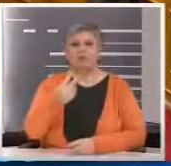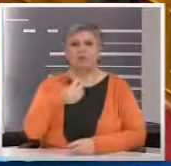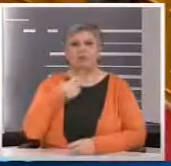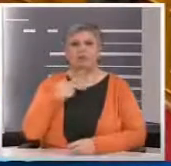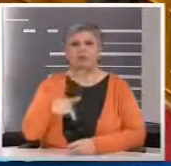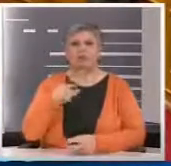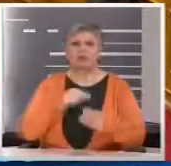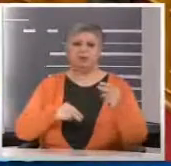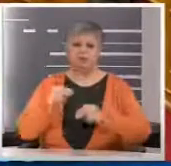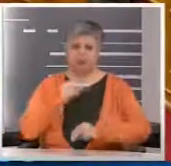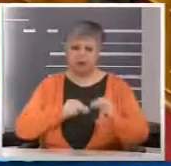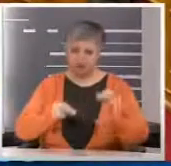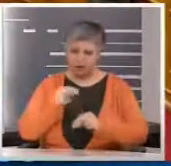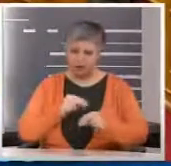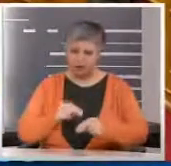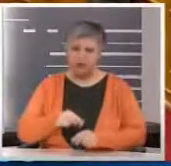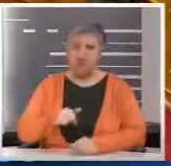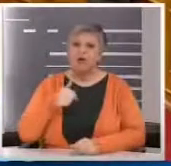ότι πρόκειται πραγματικά